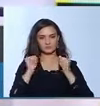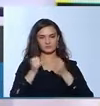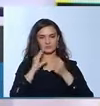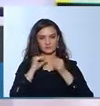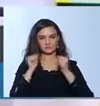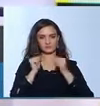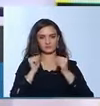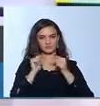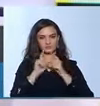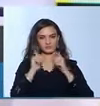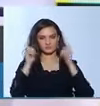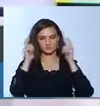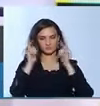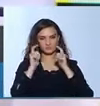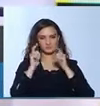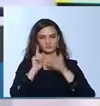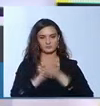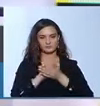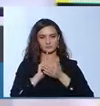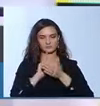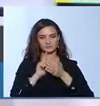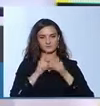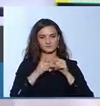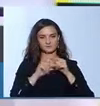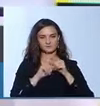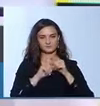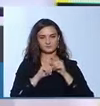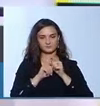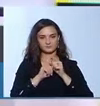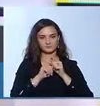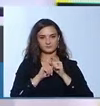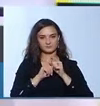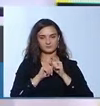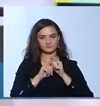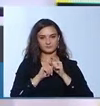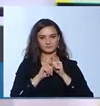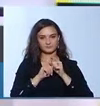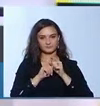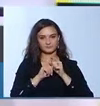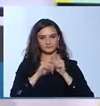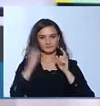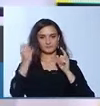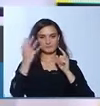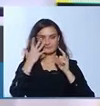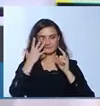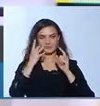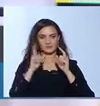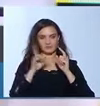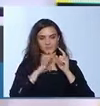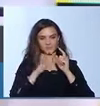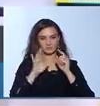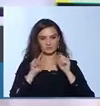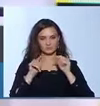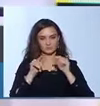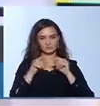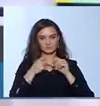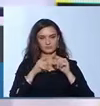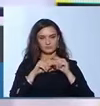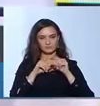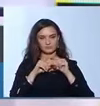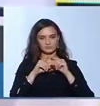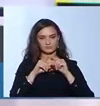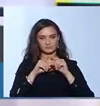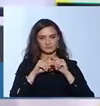როცა ცივა აუცილებლად დავიხუროთ ქუდი, მოვერიდოთ მზის აქტიურ რადიაციას, როგორც აღნიშნა მაკამ, ეს